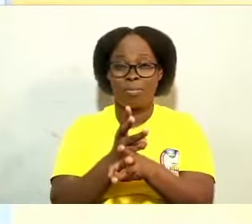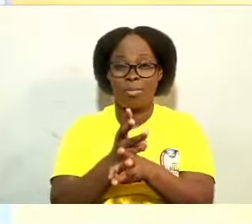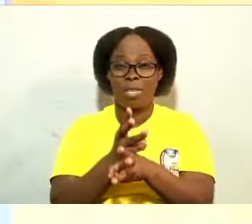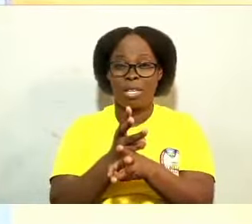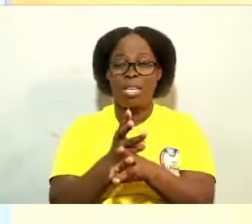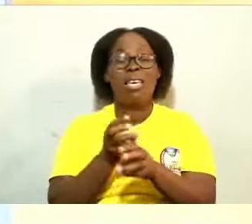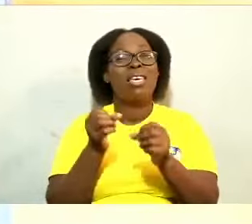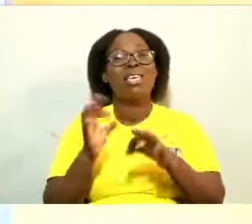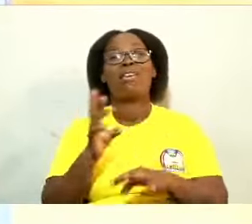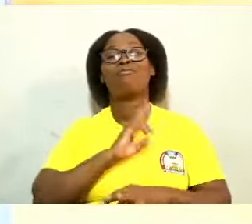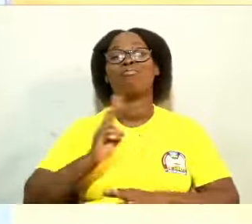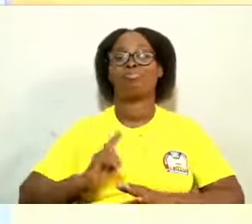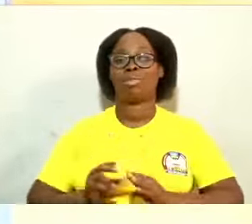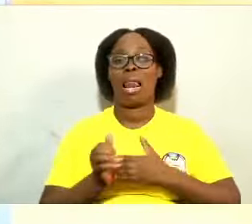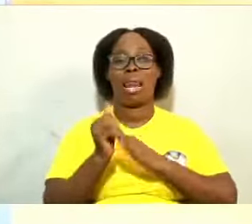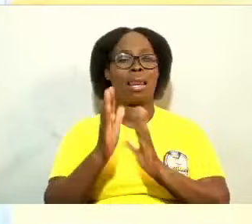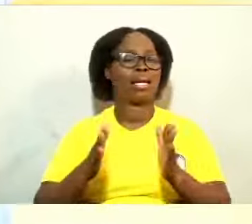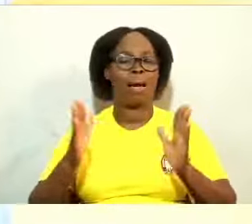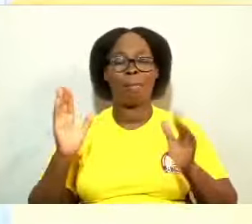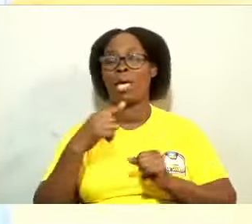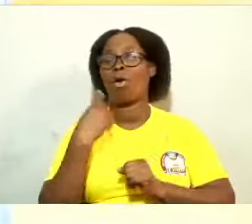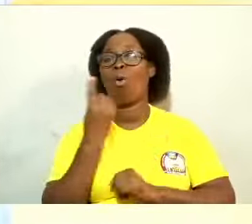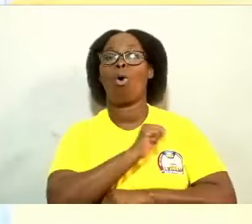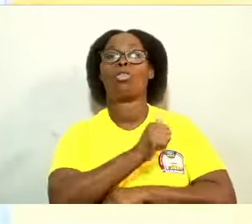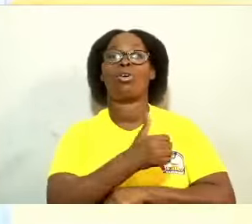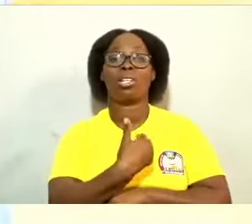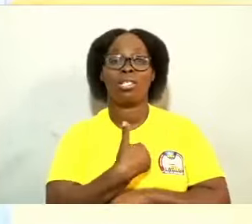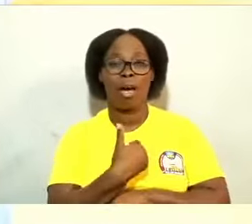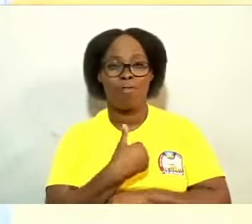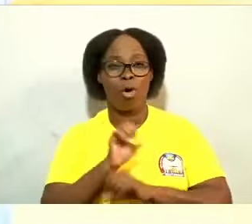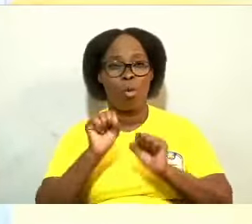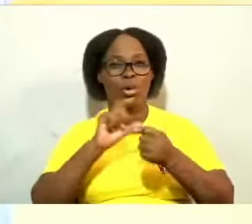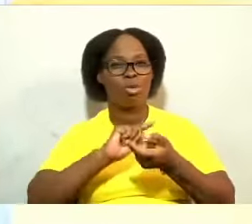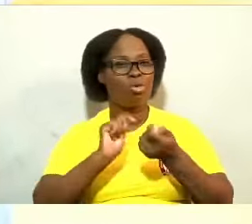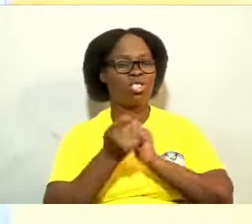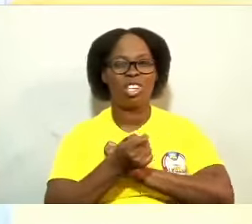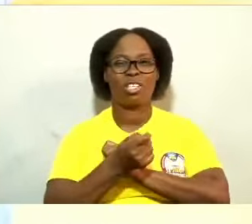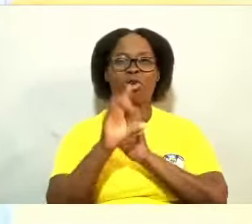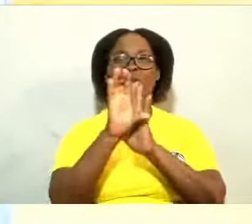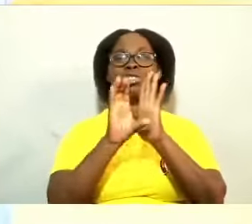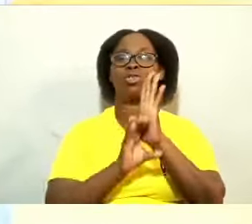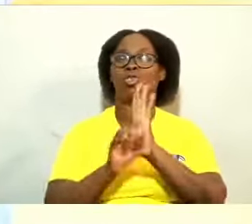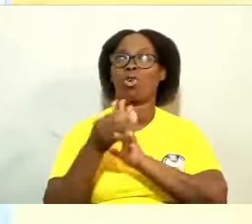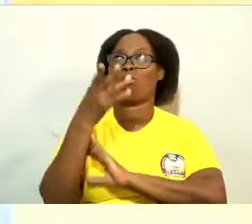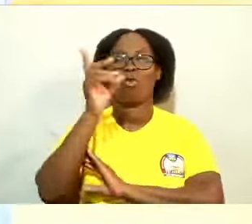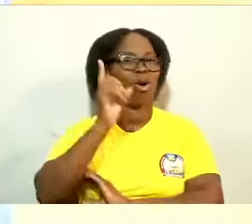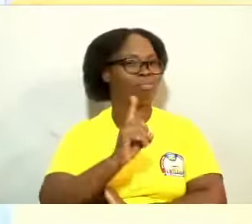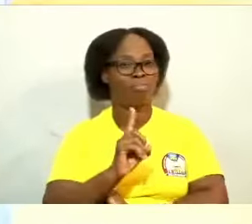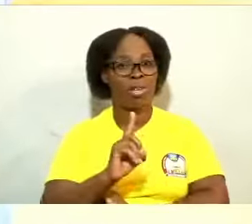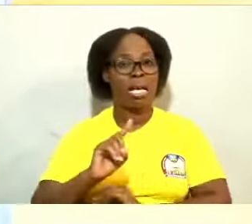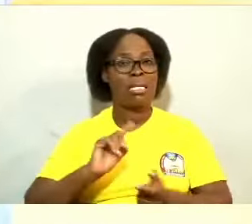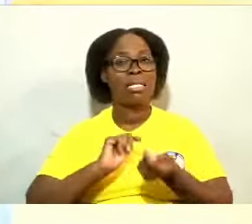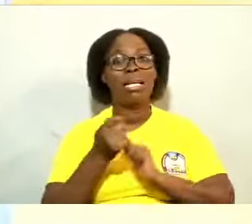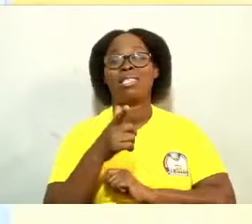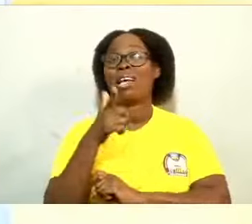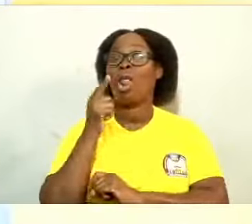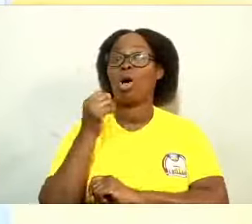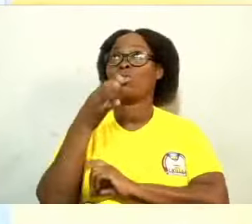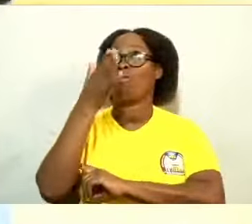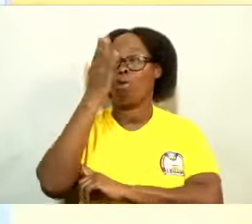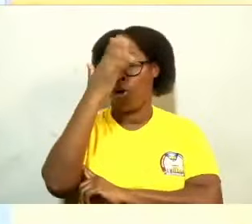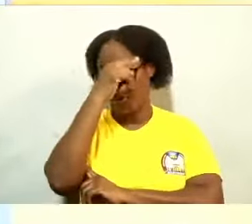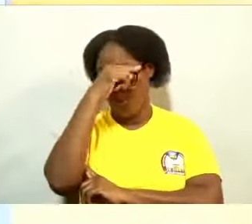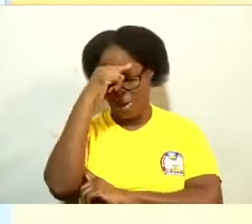wa dini wa juu sana, mwenye mamlaka ya kubadili katiba, kubadili amri za Mungu.